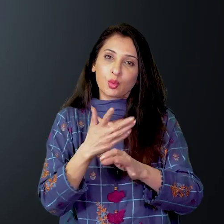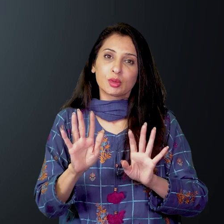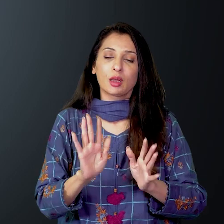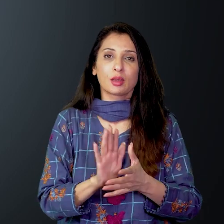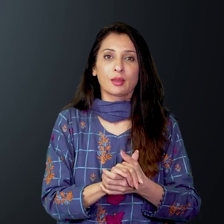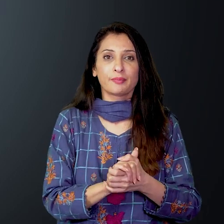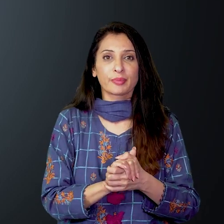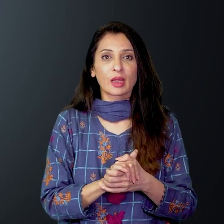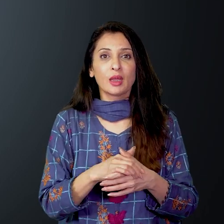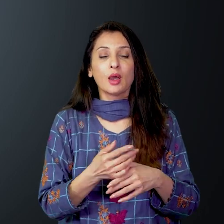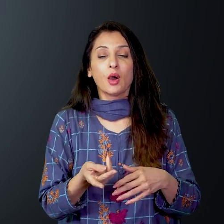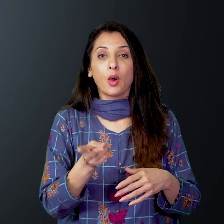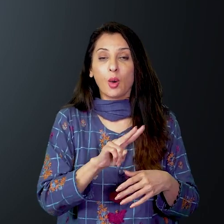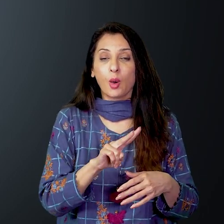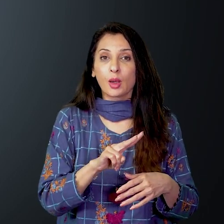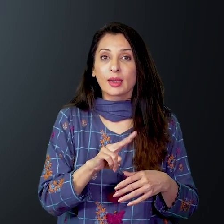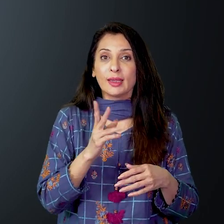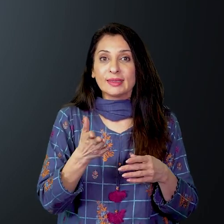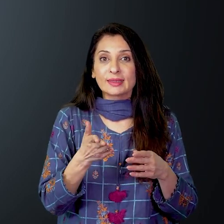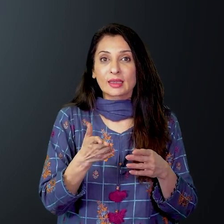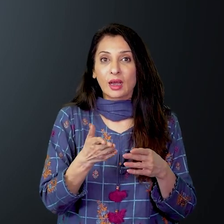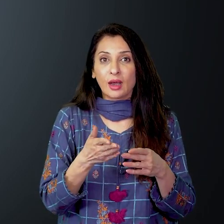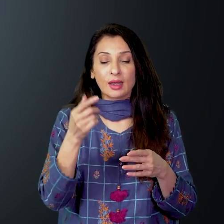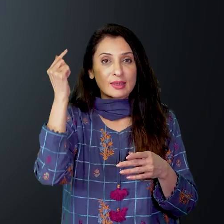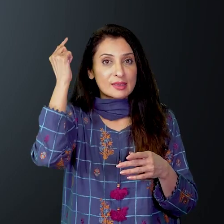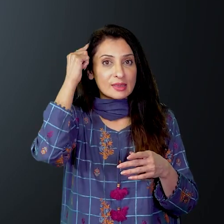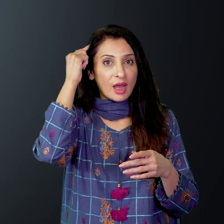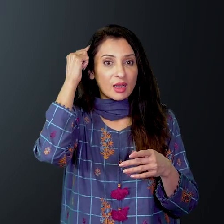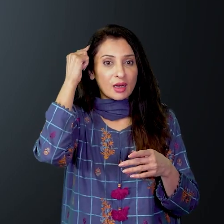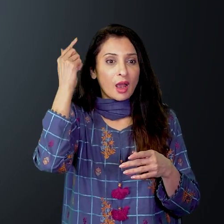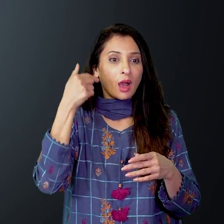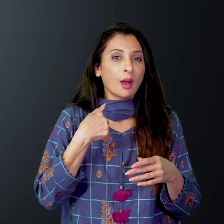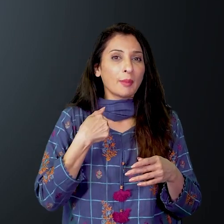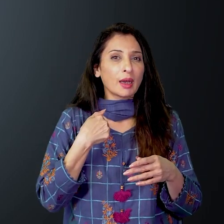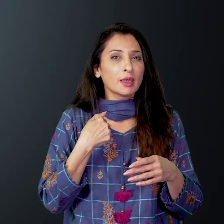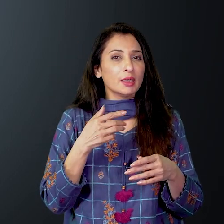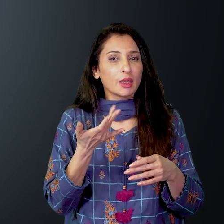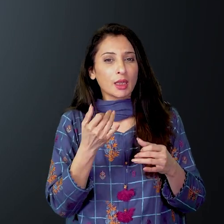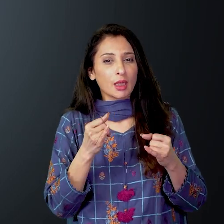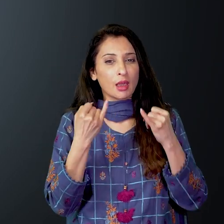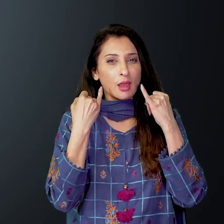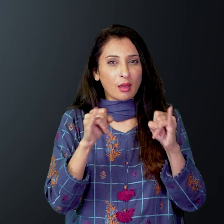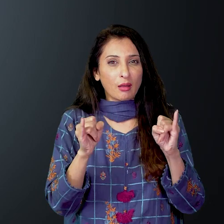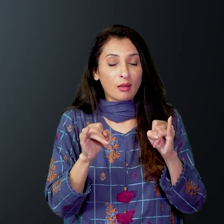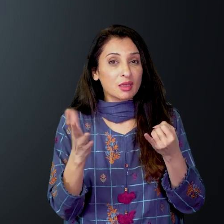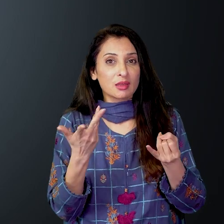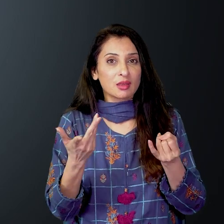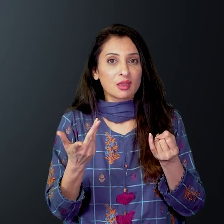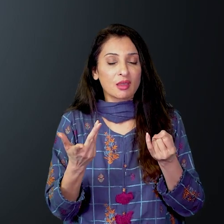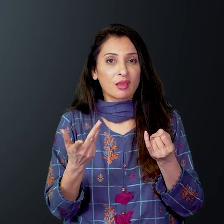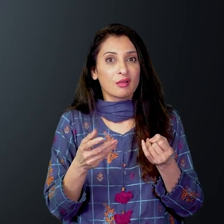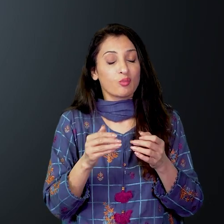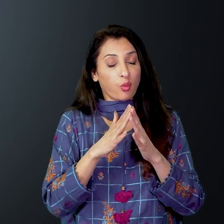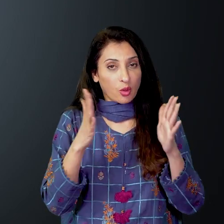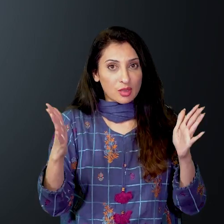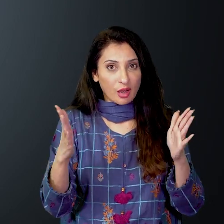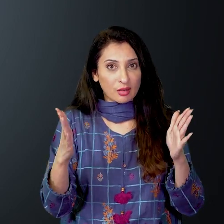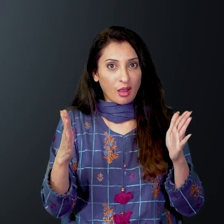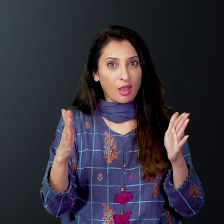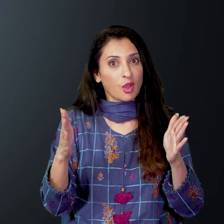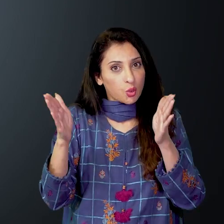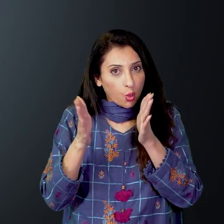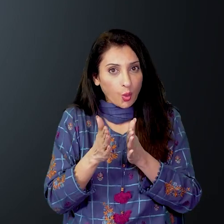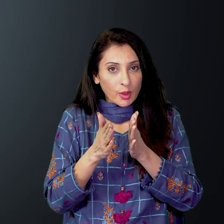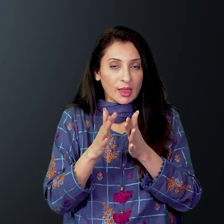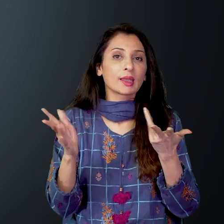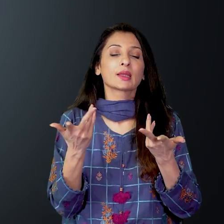सकते हैं, वो है इसकी मॉर्फोलॉजी, कि वो किस हद तक हमें नुकसान पहुंचा रही है ऑन द बेसिस ऑफ द मॉर्फोलॉजी। इसको हम